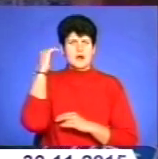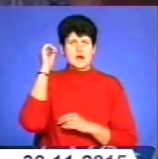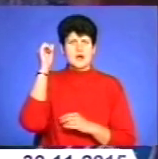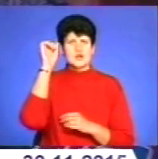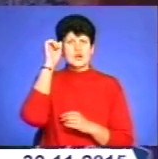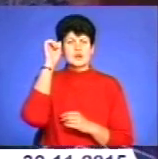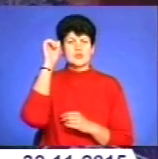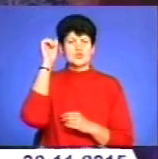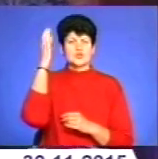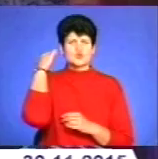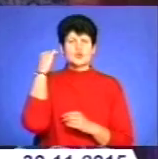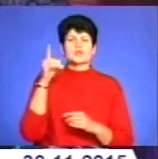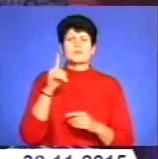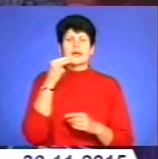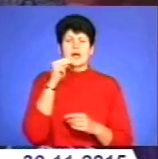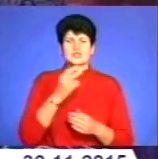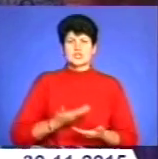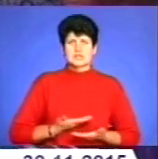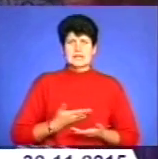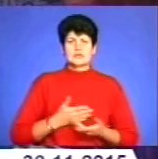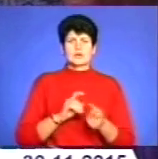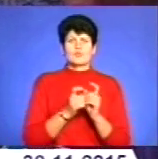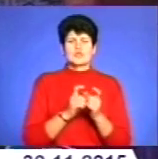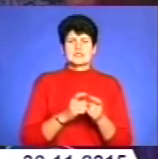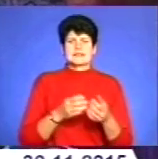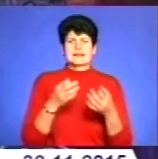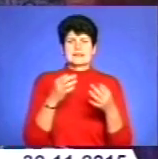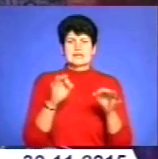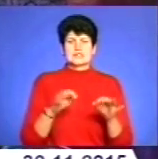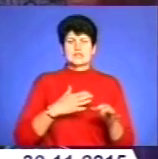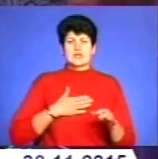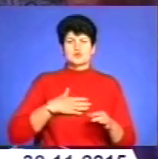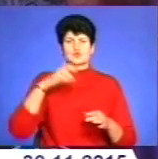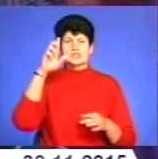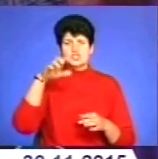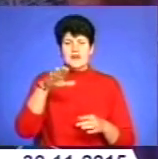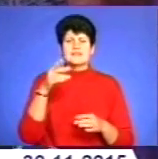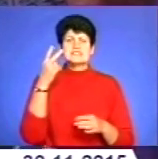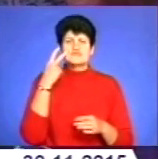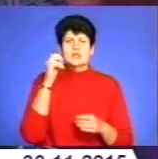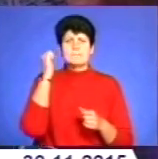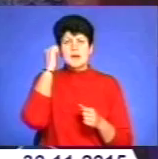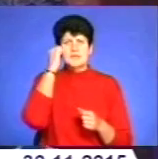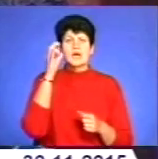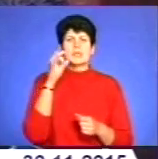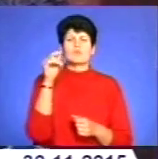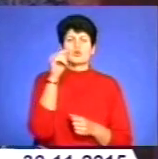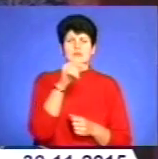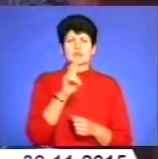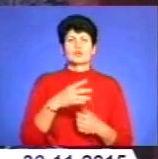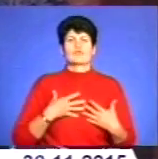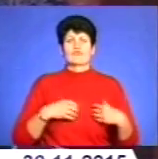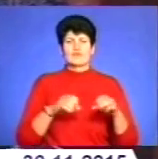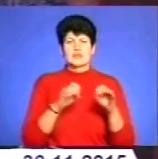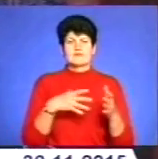жили. Коли виборюючи віками незалежність нашої держави, ми завжди пам'ятали про тих, які віддали